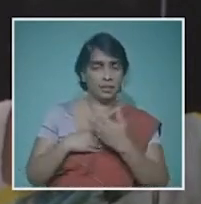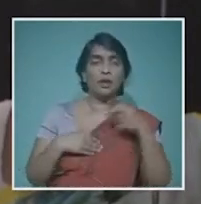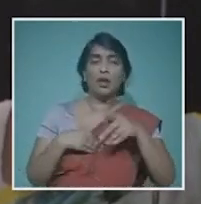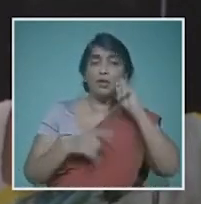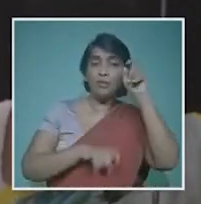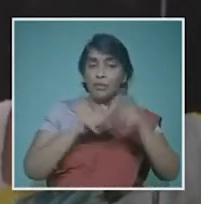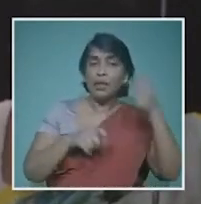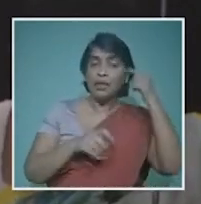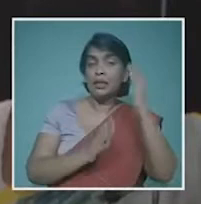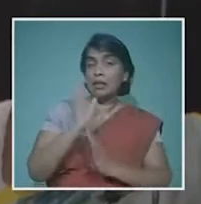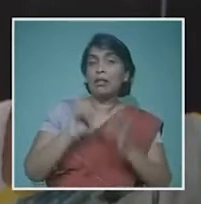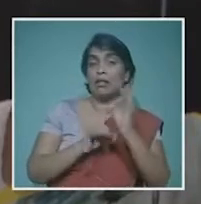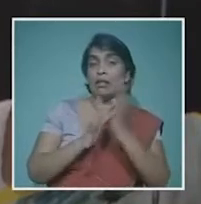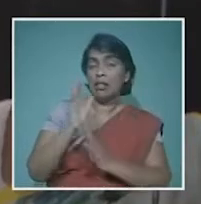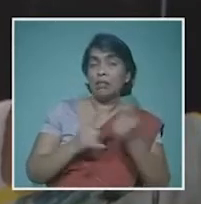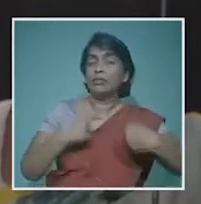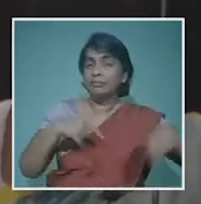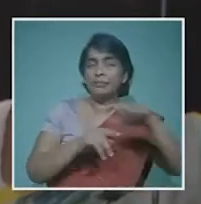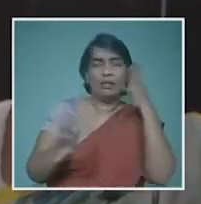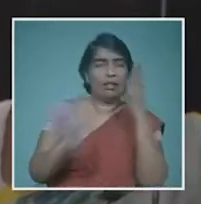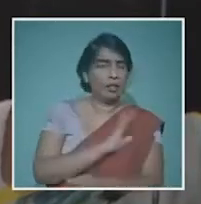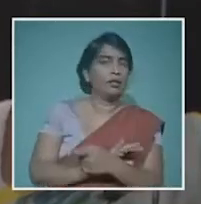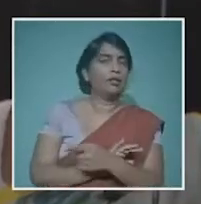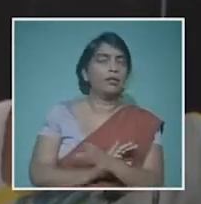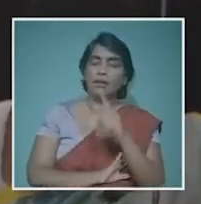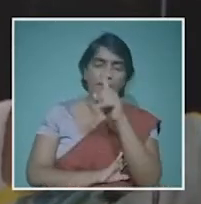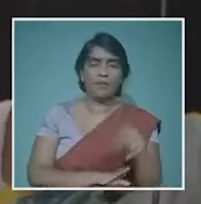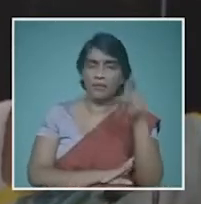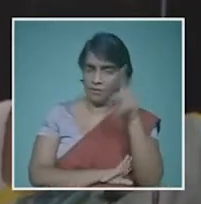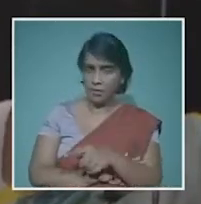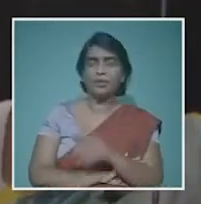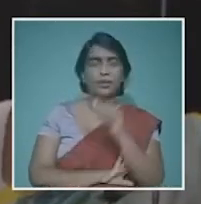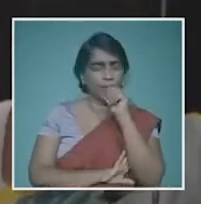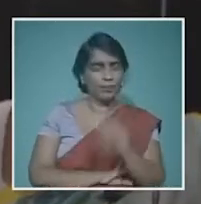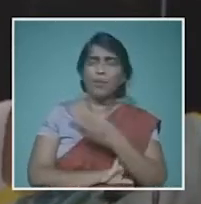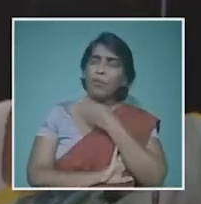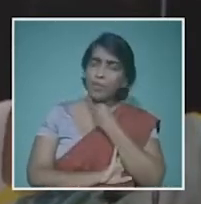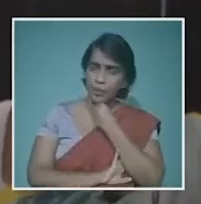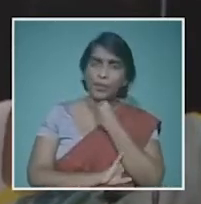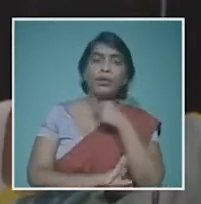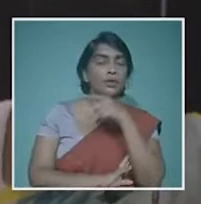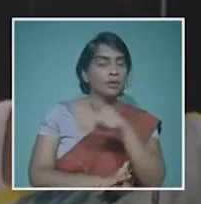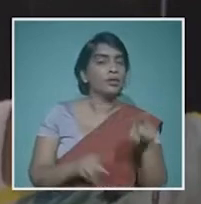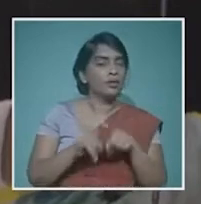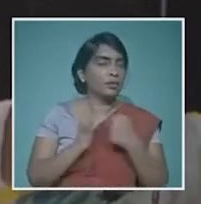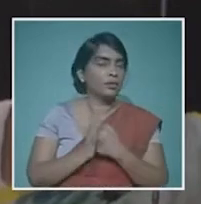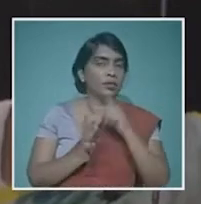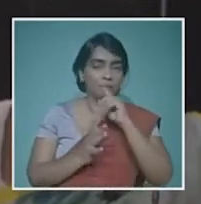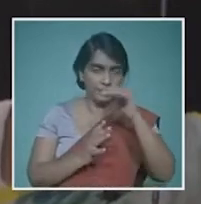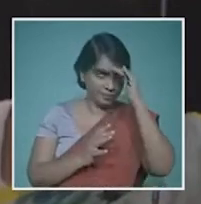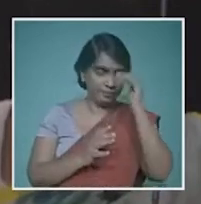මිනිසුන් හිතේ මහජන නියෝජිතයෝ තමයි මේ වැරද්ද කරන්නේ කියලා. ඒක වැරදි. ඒක සම්පූර්ණ අසත්‍යයක්. ඒ නිසා ගරු